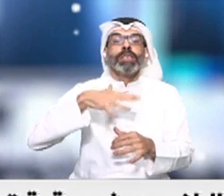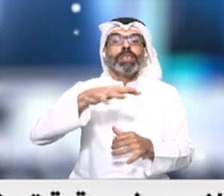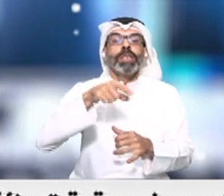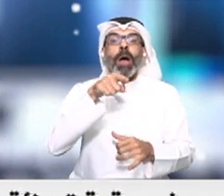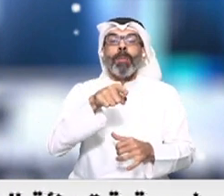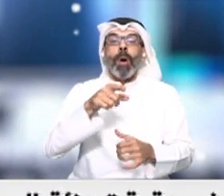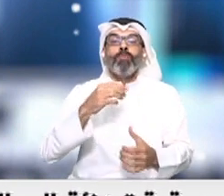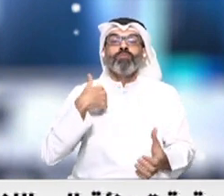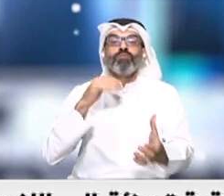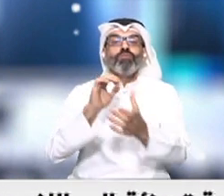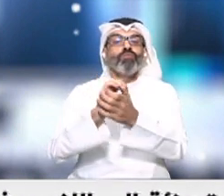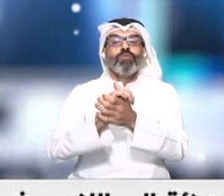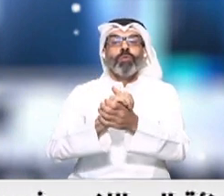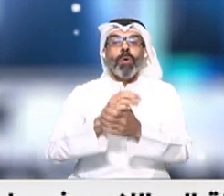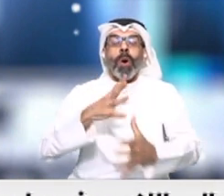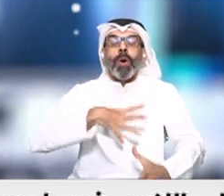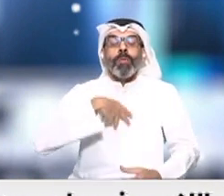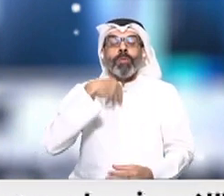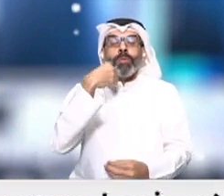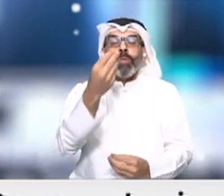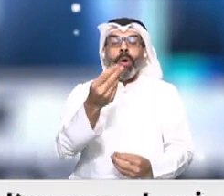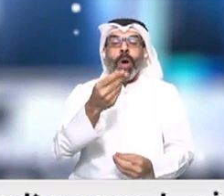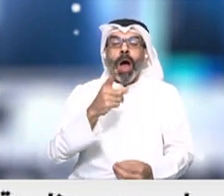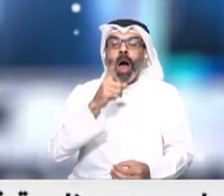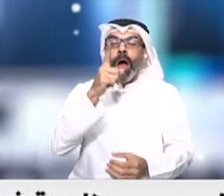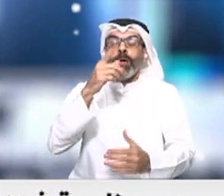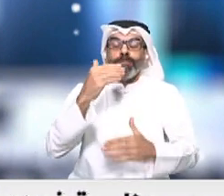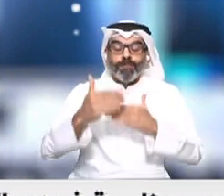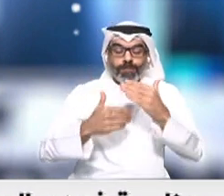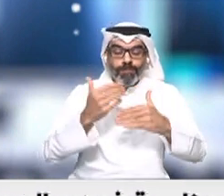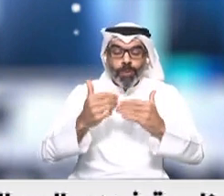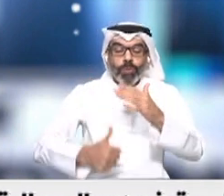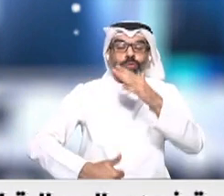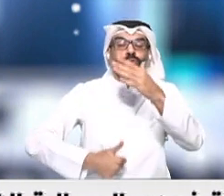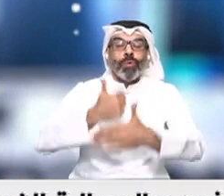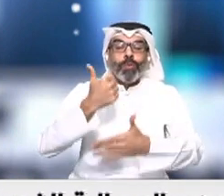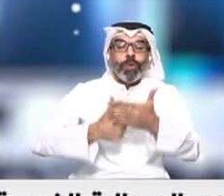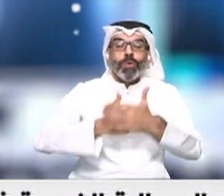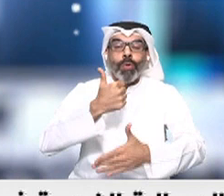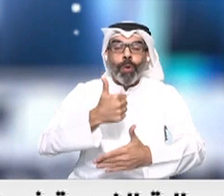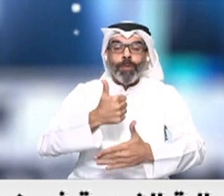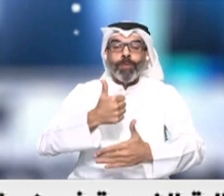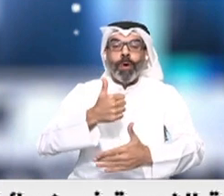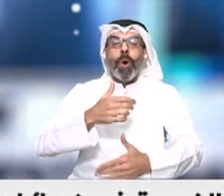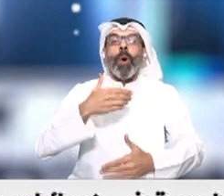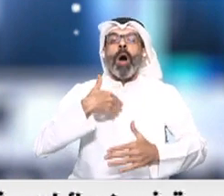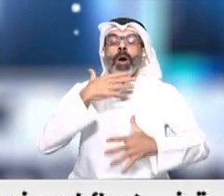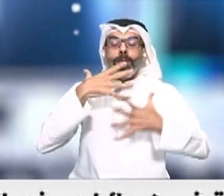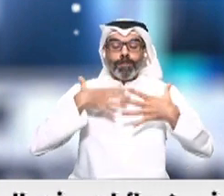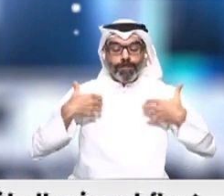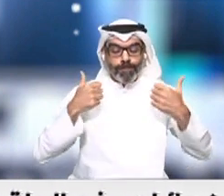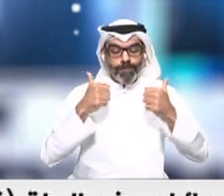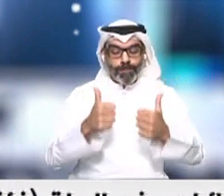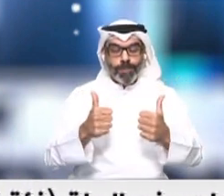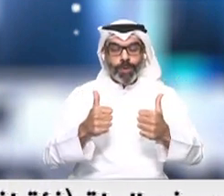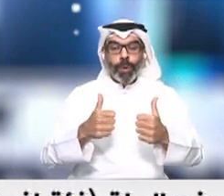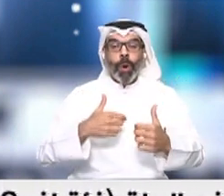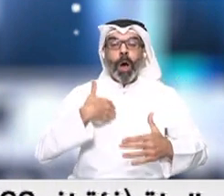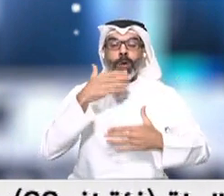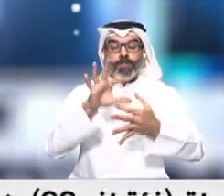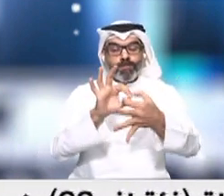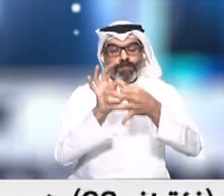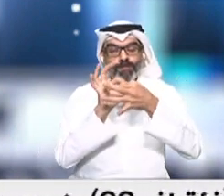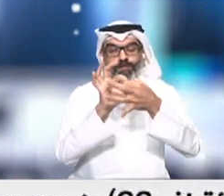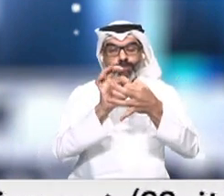الشقيقه متمنيا سمو حفظه الله لفخامته كل التوفيق والسداد وموفور الصحه وال وللعلاقات